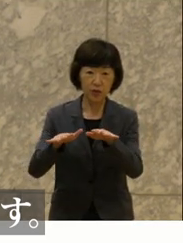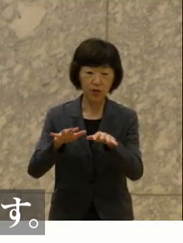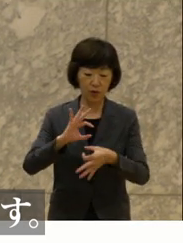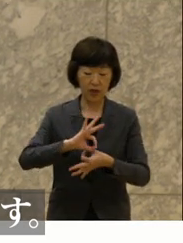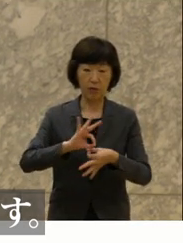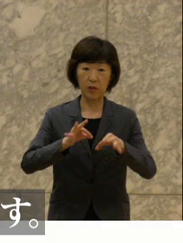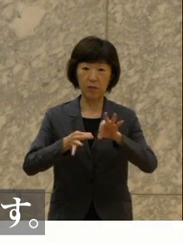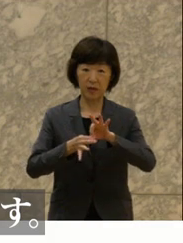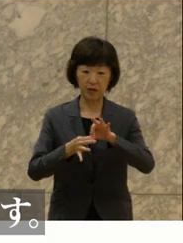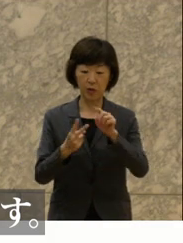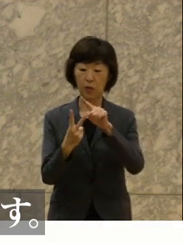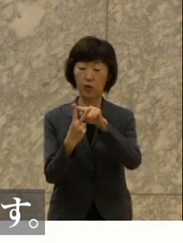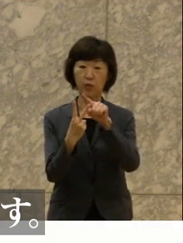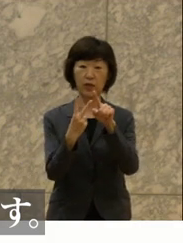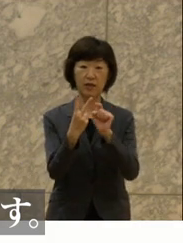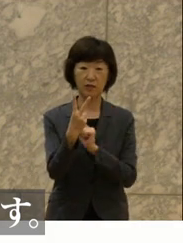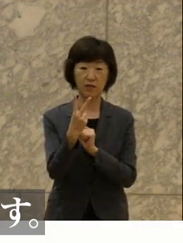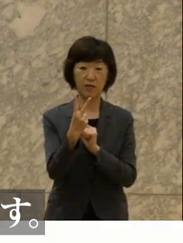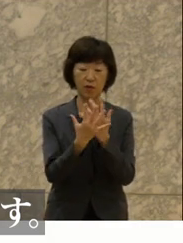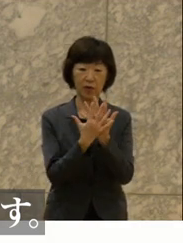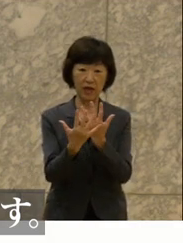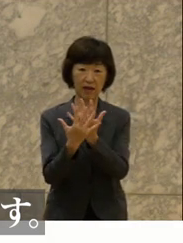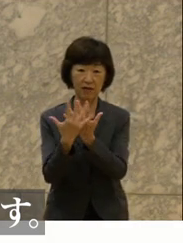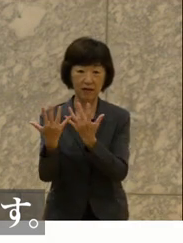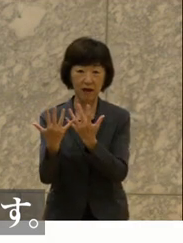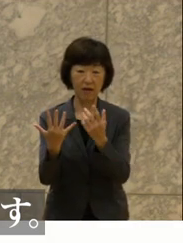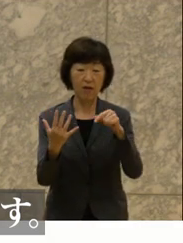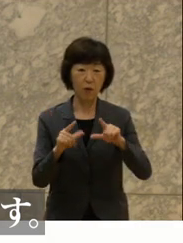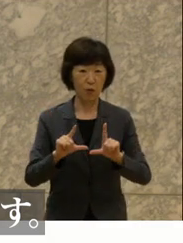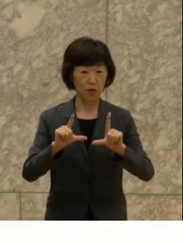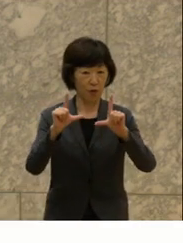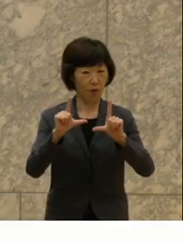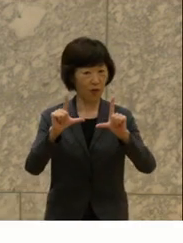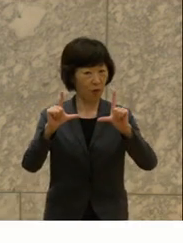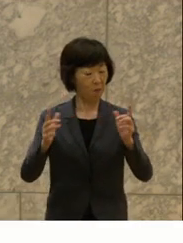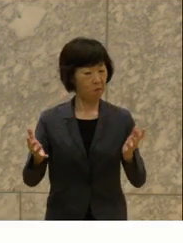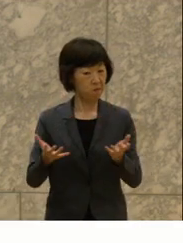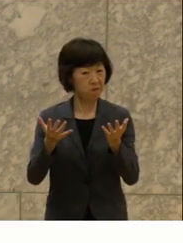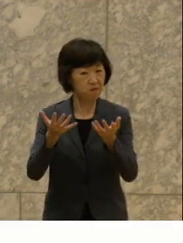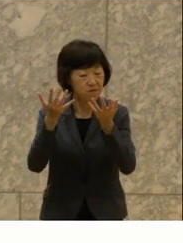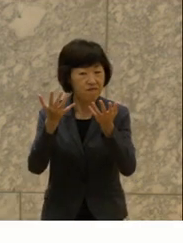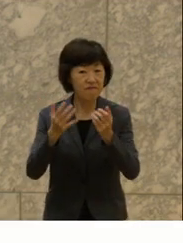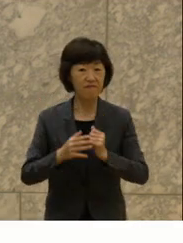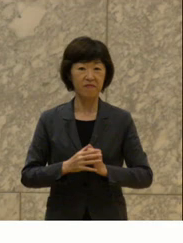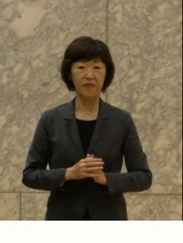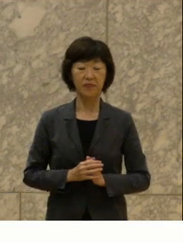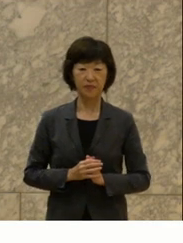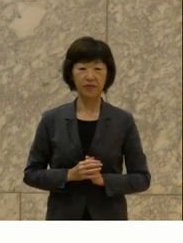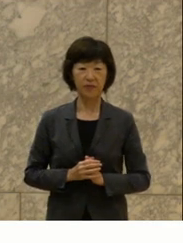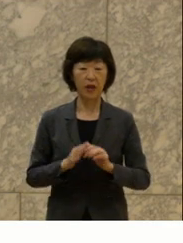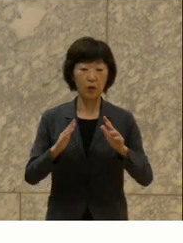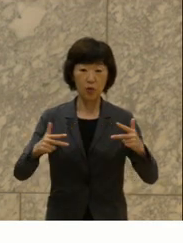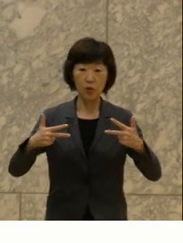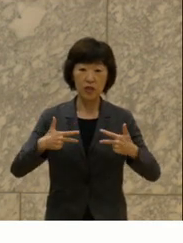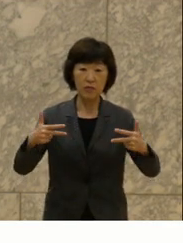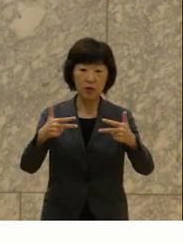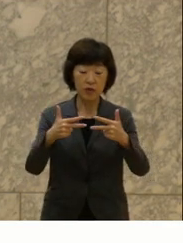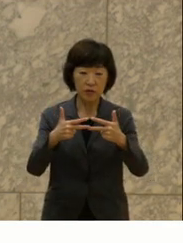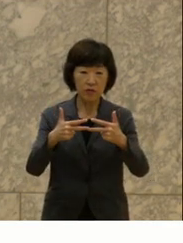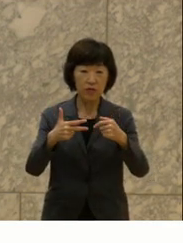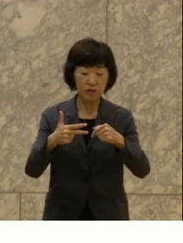この2つの大会が東京を厚くします本シンポジウムでは